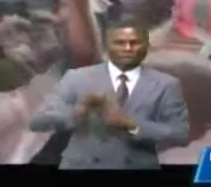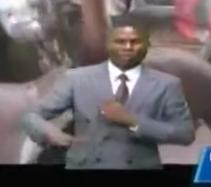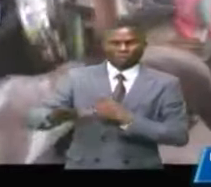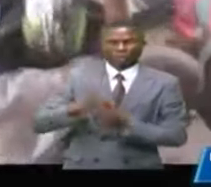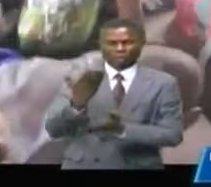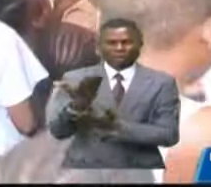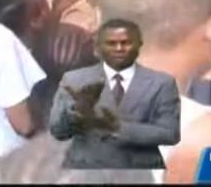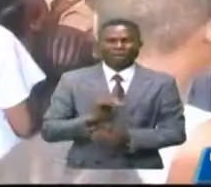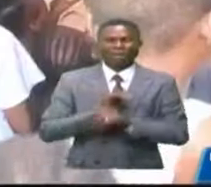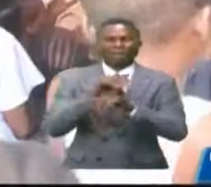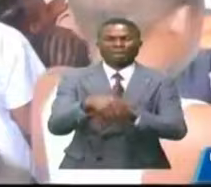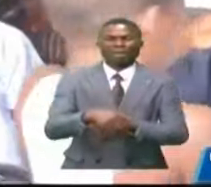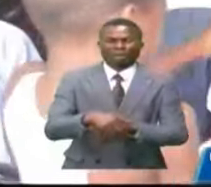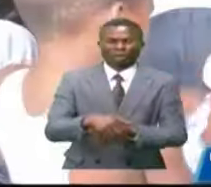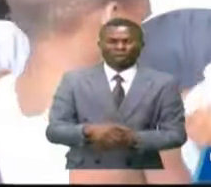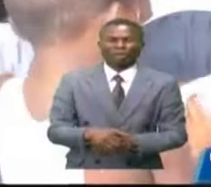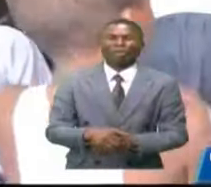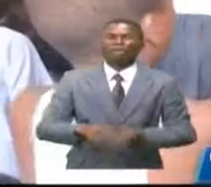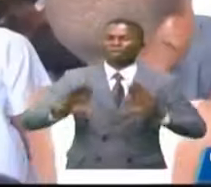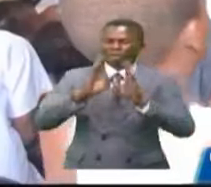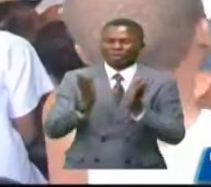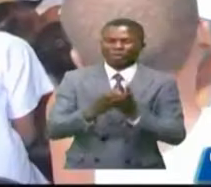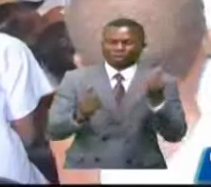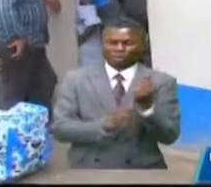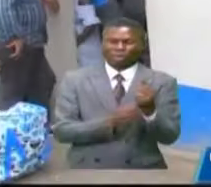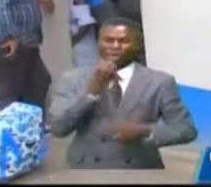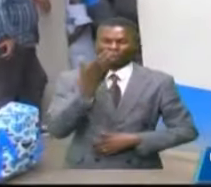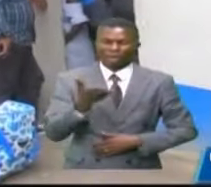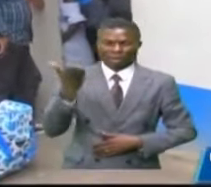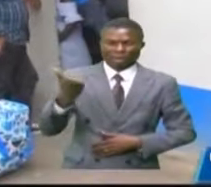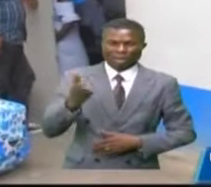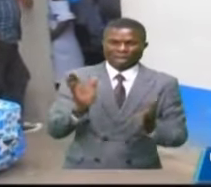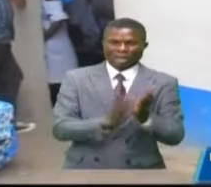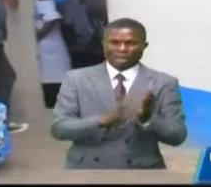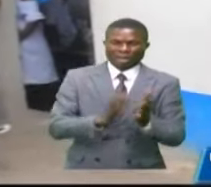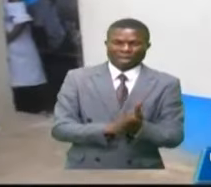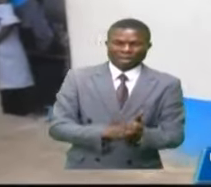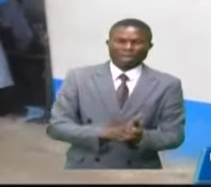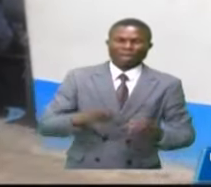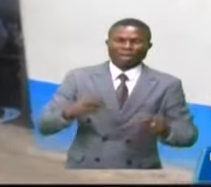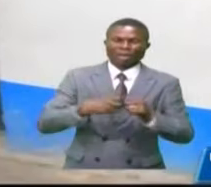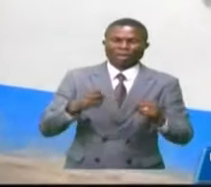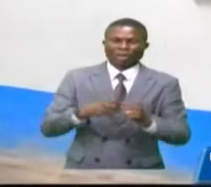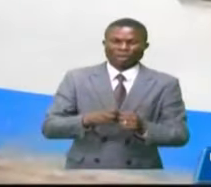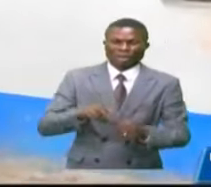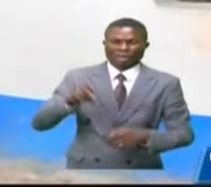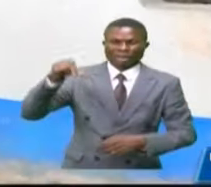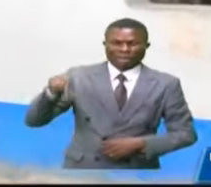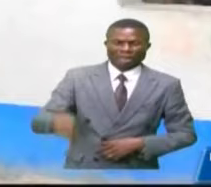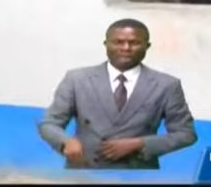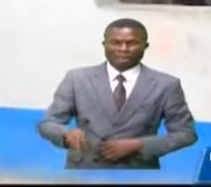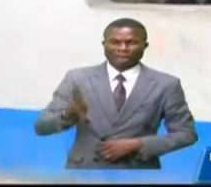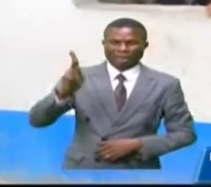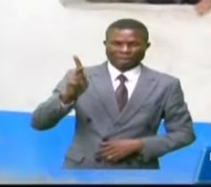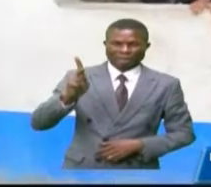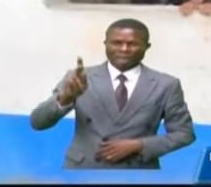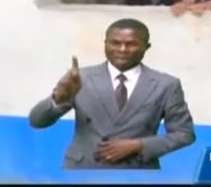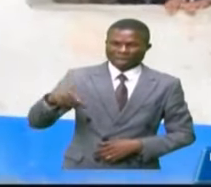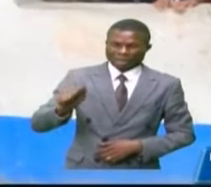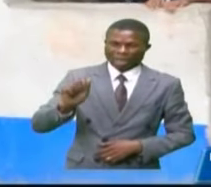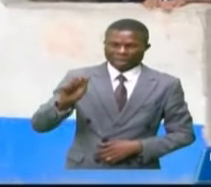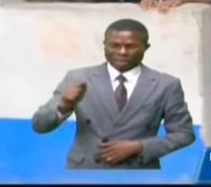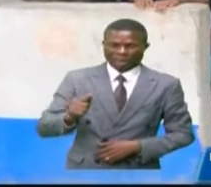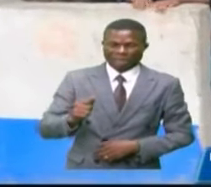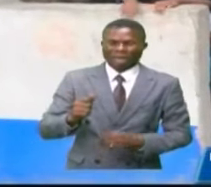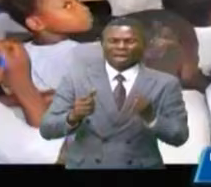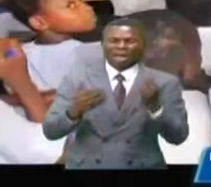la participation et l'implication de tous. Par exemple, ici à l'école Epemergi du quartier Pakajuma, les enfants des démunis étudient dans